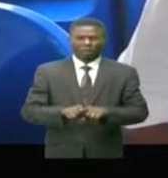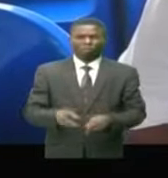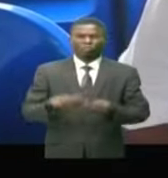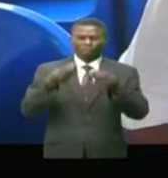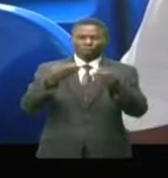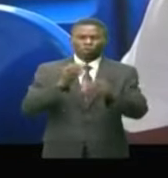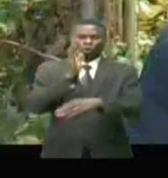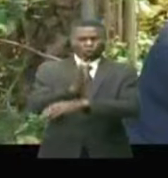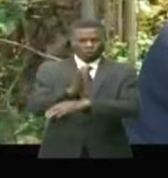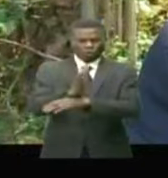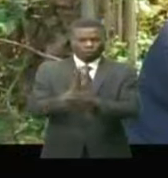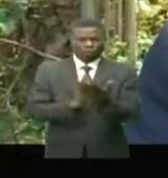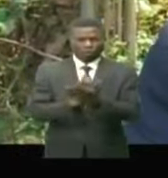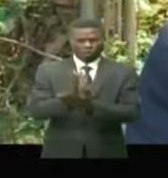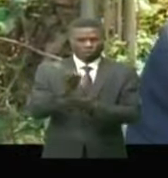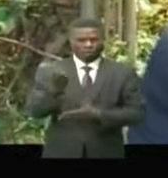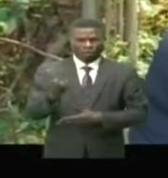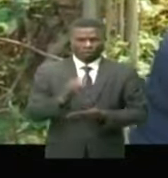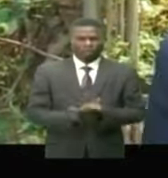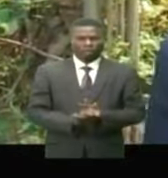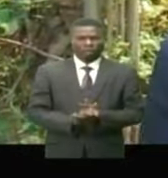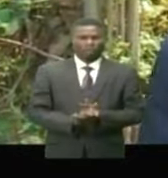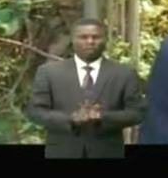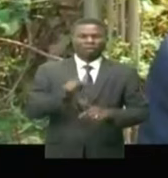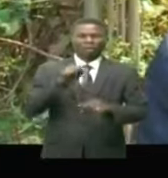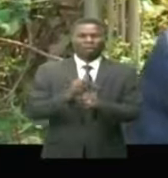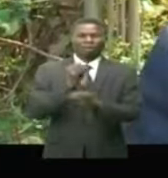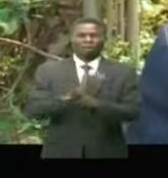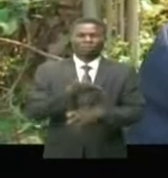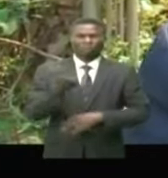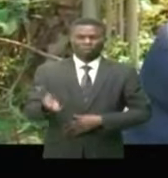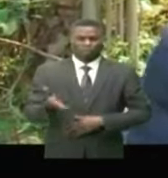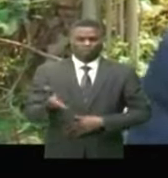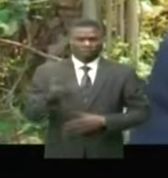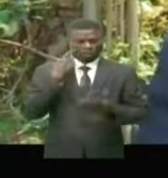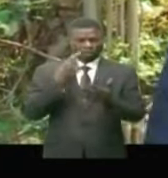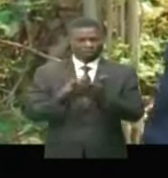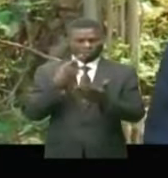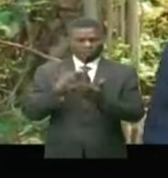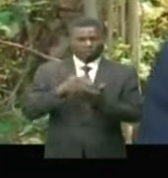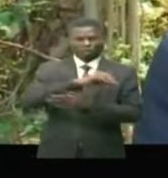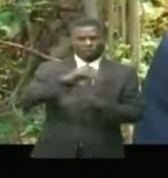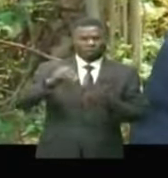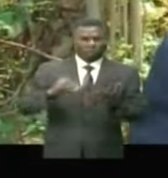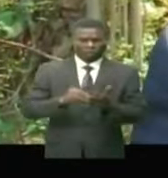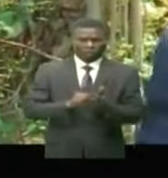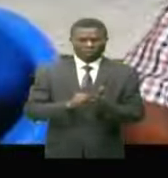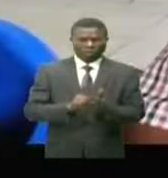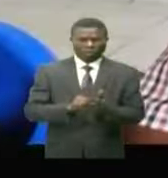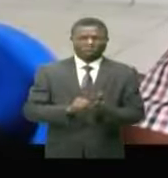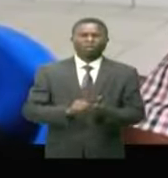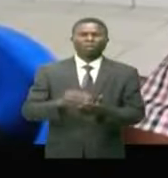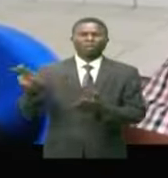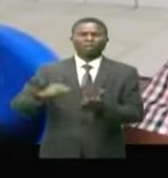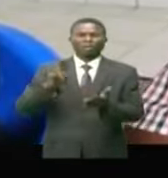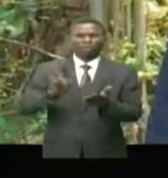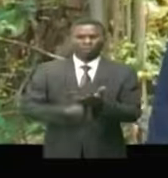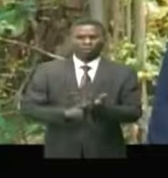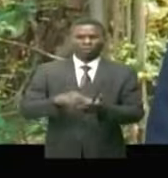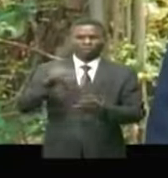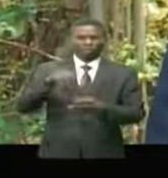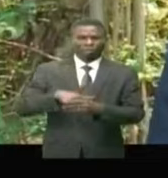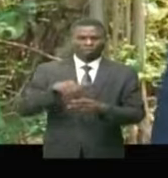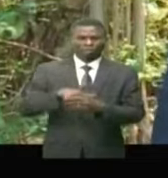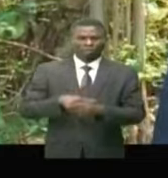quelques orientations. Et depuis un certain temps, il s'observe une sorte d'inquiétude fiscale au niveau de